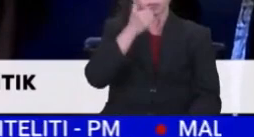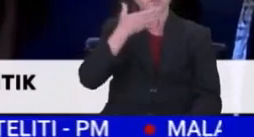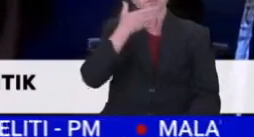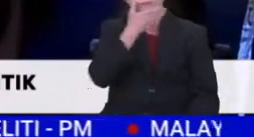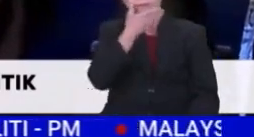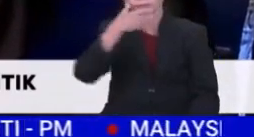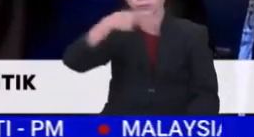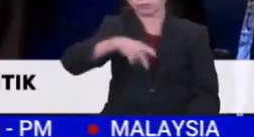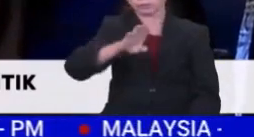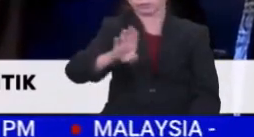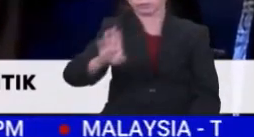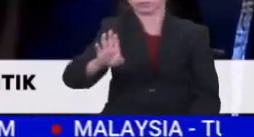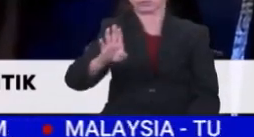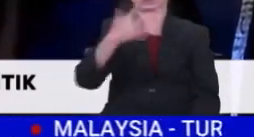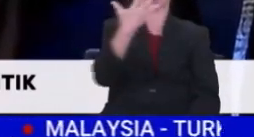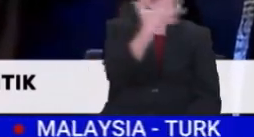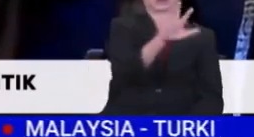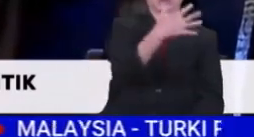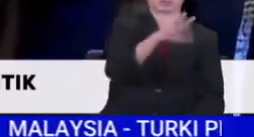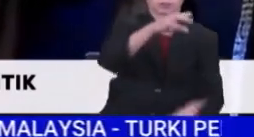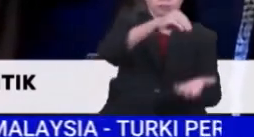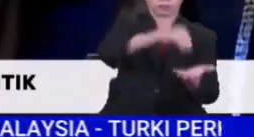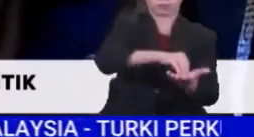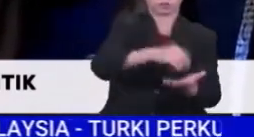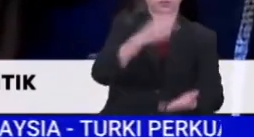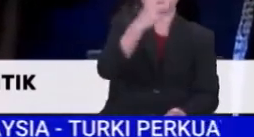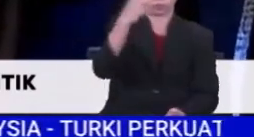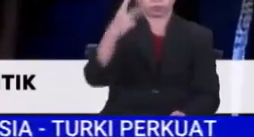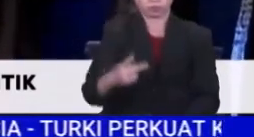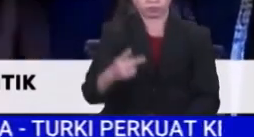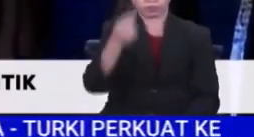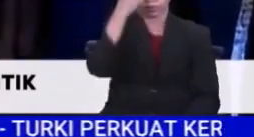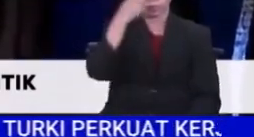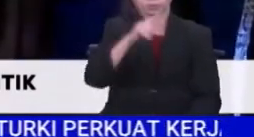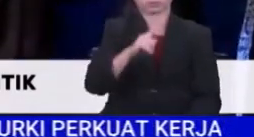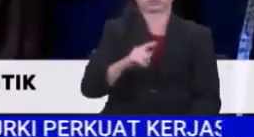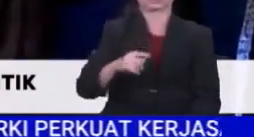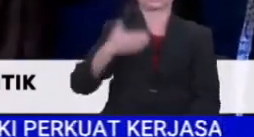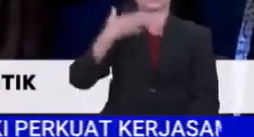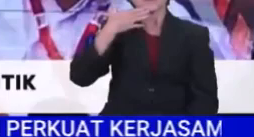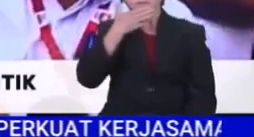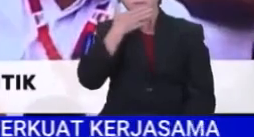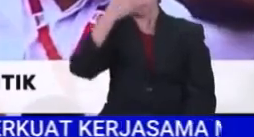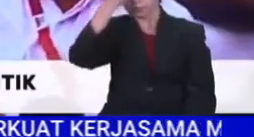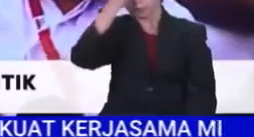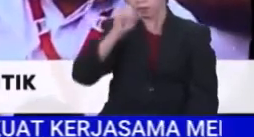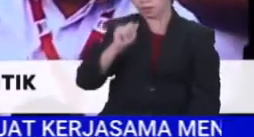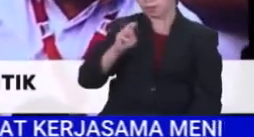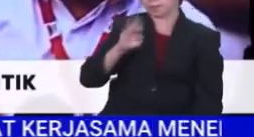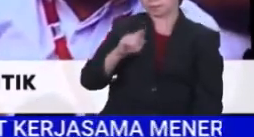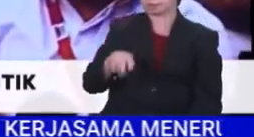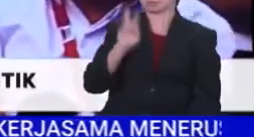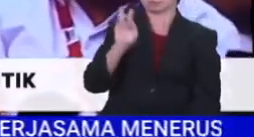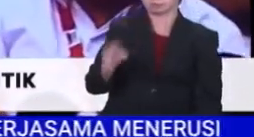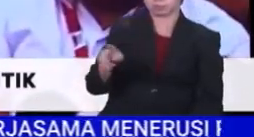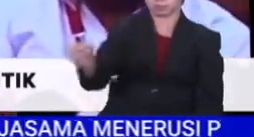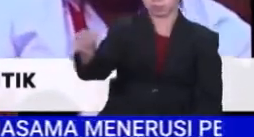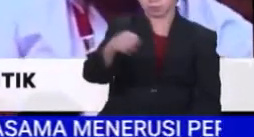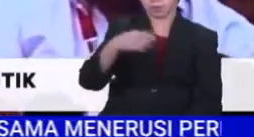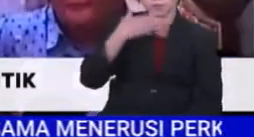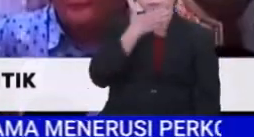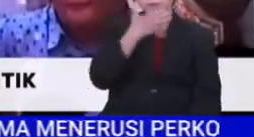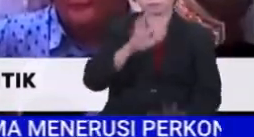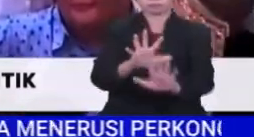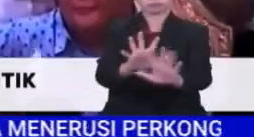Bibi distrowatch ke-15 di kucing bagi pergerakan Pemuda pula Dato Amanda glass menyifatkan mereka